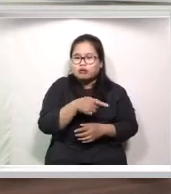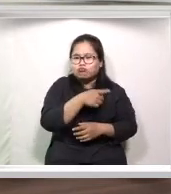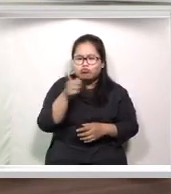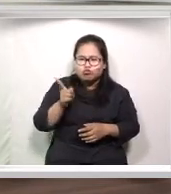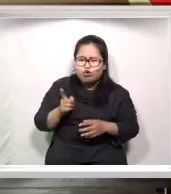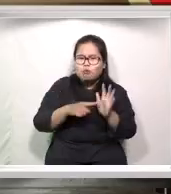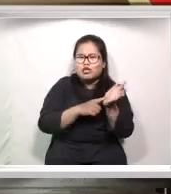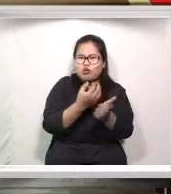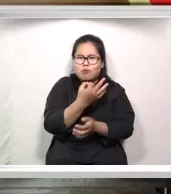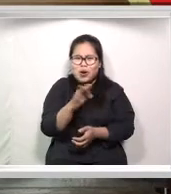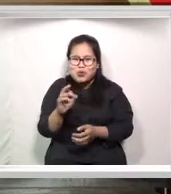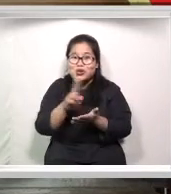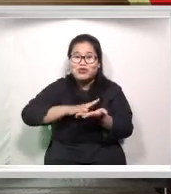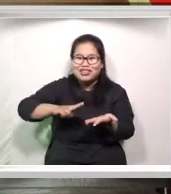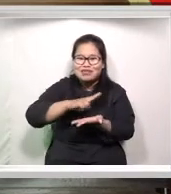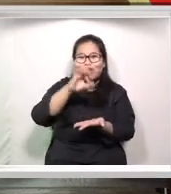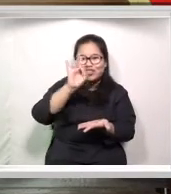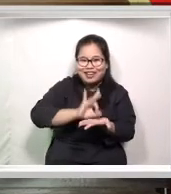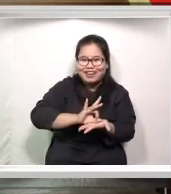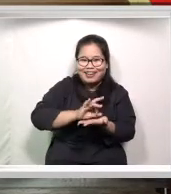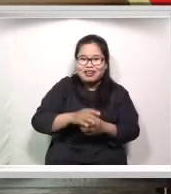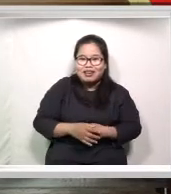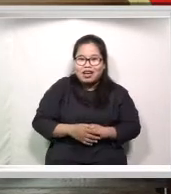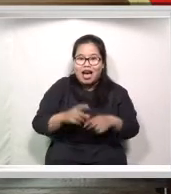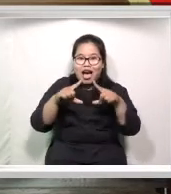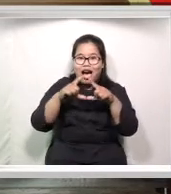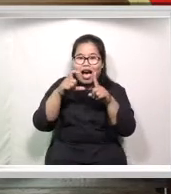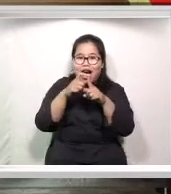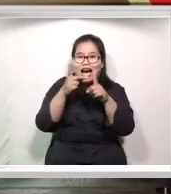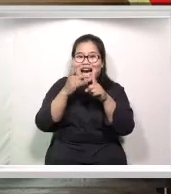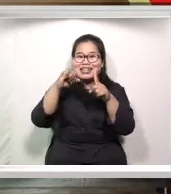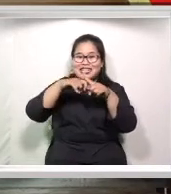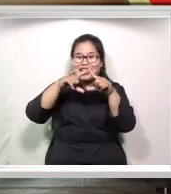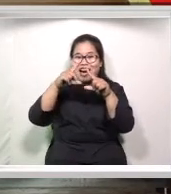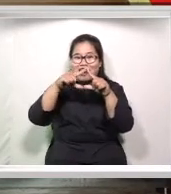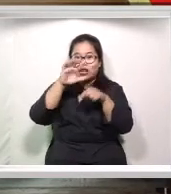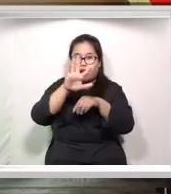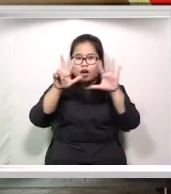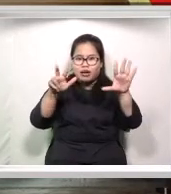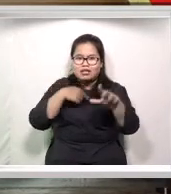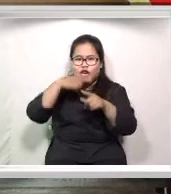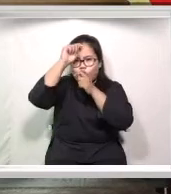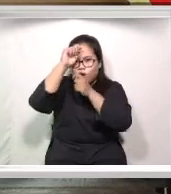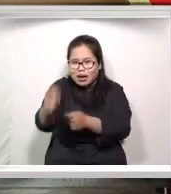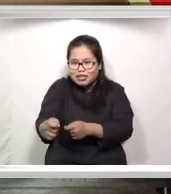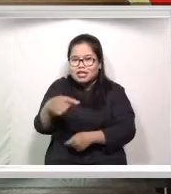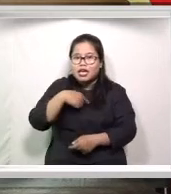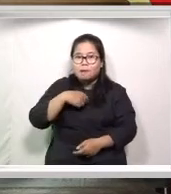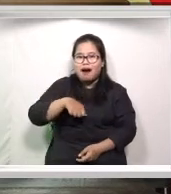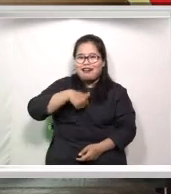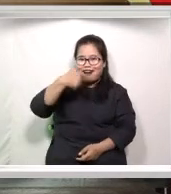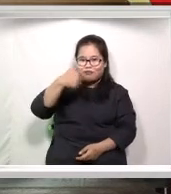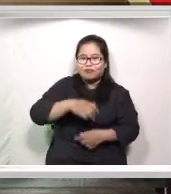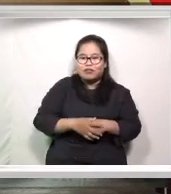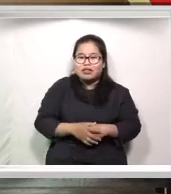Para mahasiswa baru Universitas Brawijaya, Adikara 58, yang saya hormati dan saya